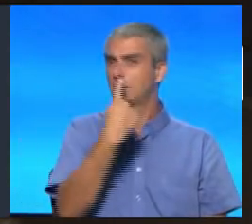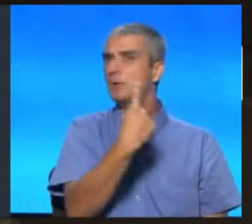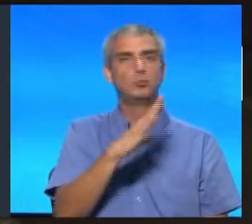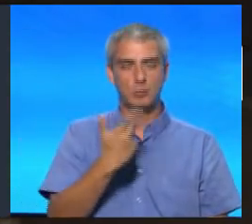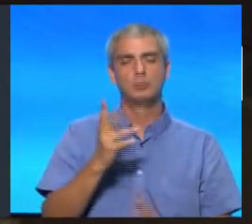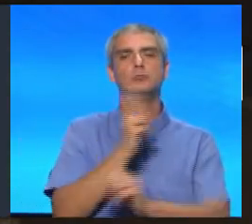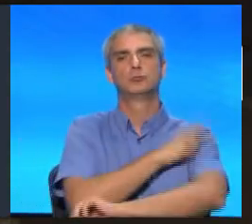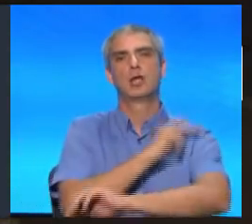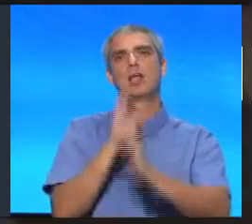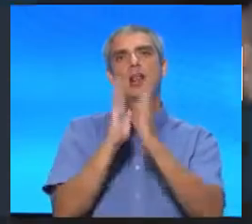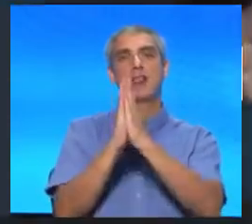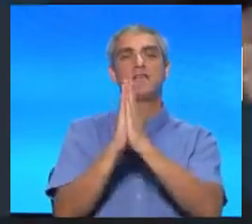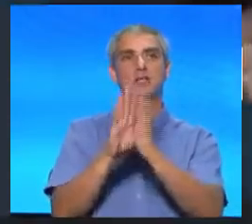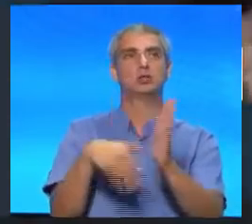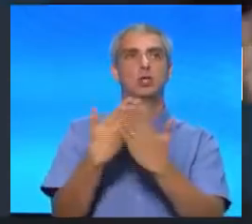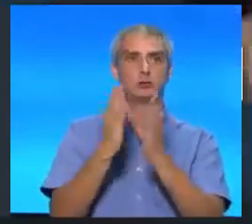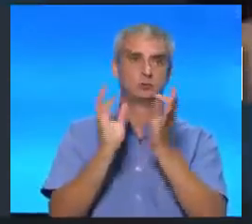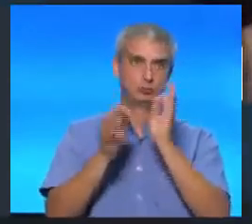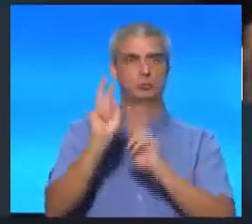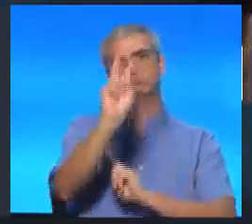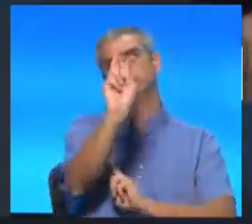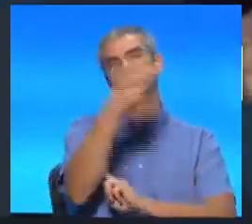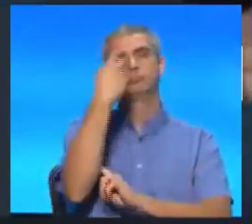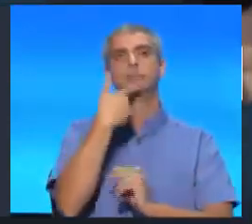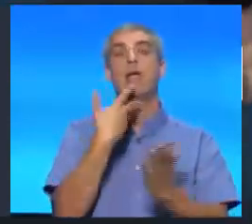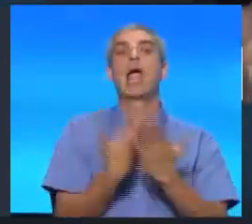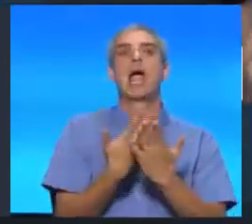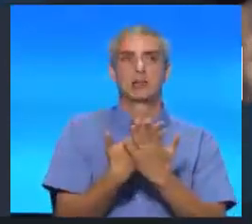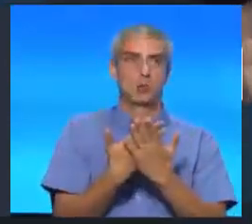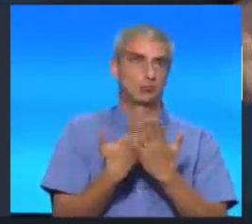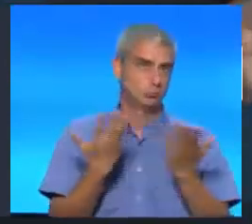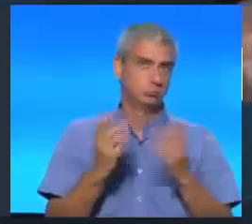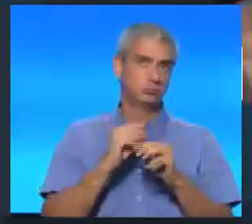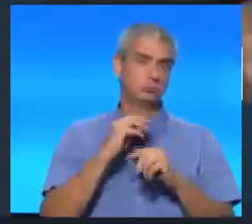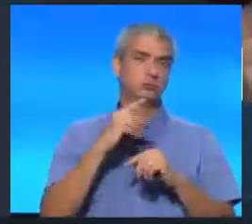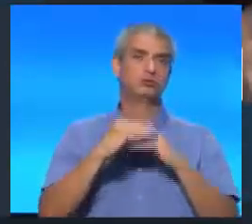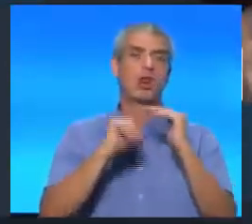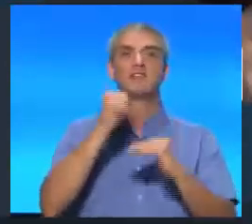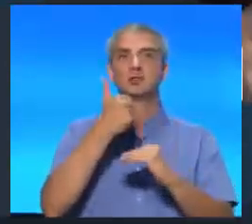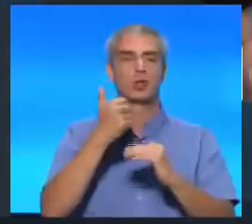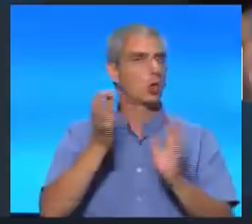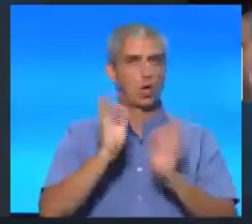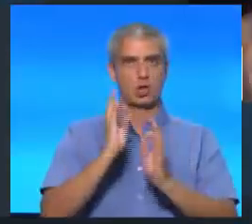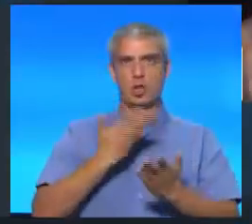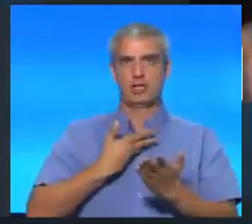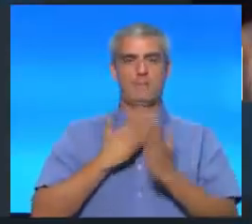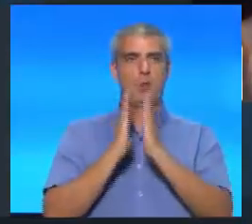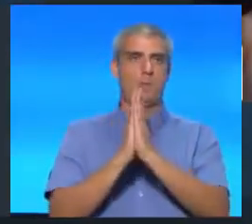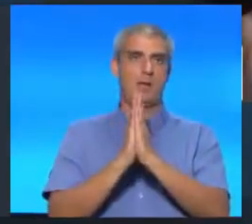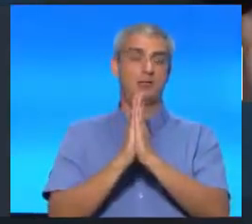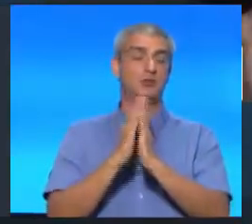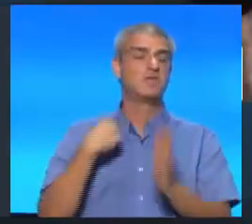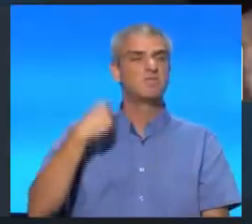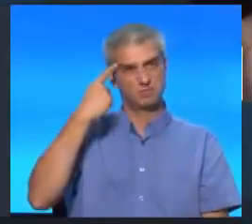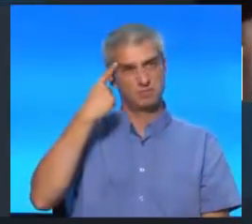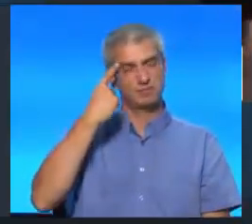לבקש מהיועץ המשפטי לממשלה אישור כדי לזמן אותו לעדות בשלב ראשון. כרגע טרם התקבלה הבקשה ועל הערכה